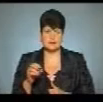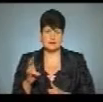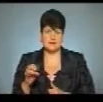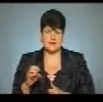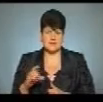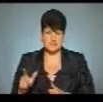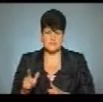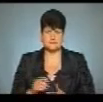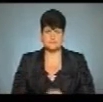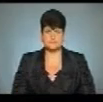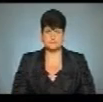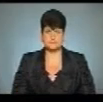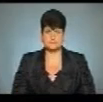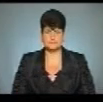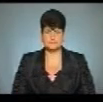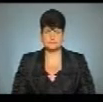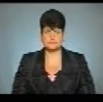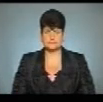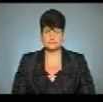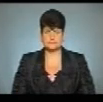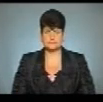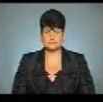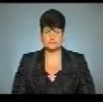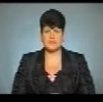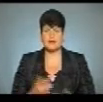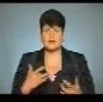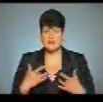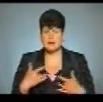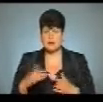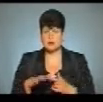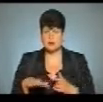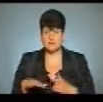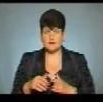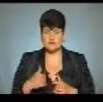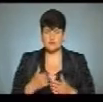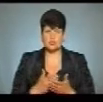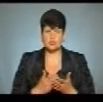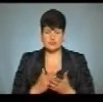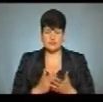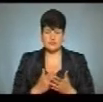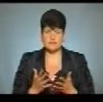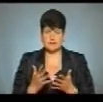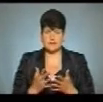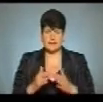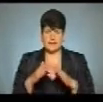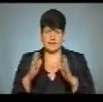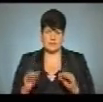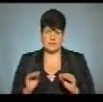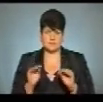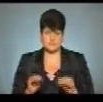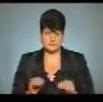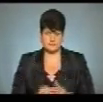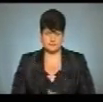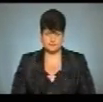сюжеті Любові Гадомської. На театральному майдані військовослужбовці встановили намет.